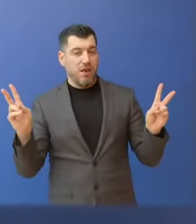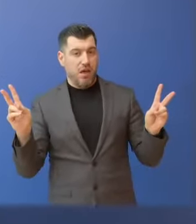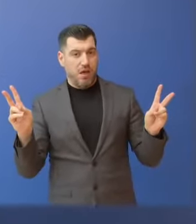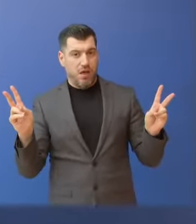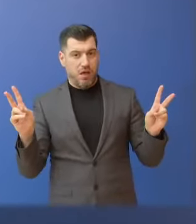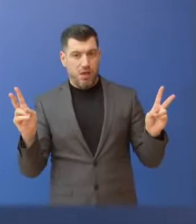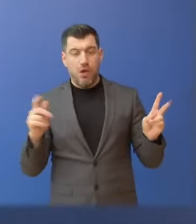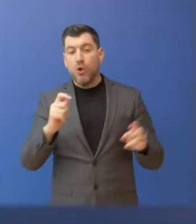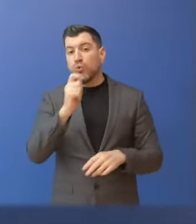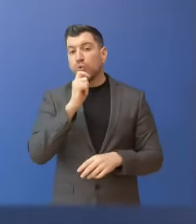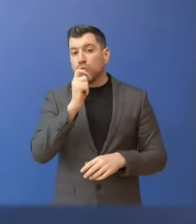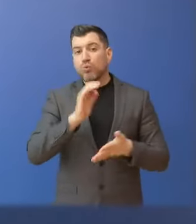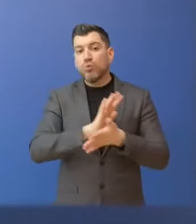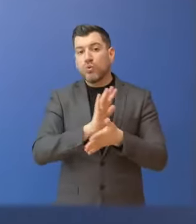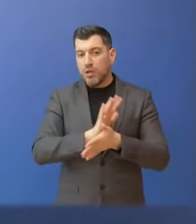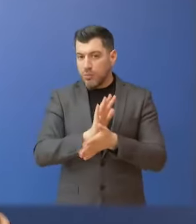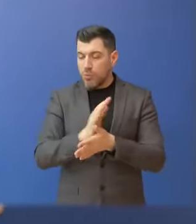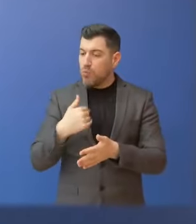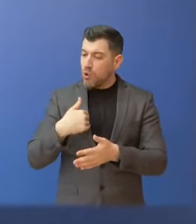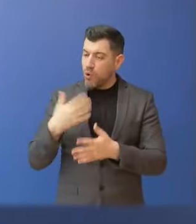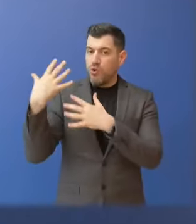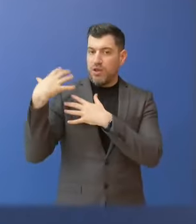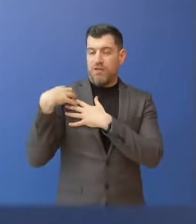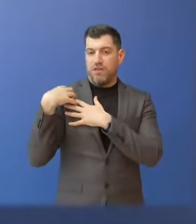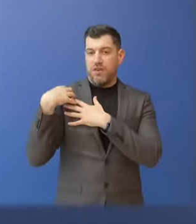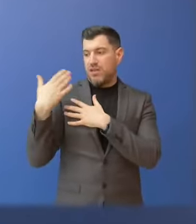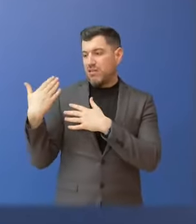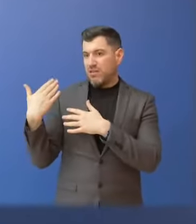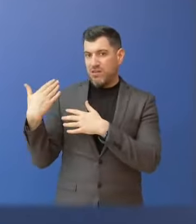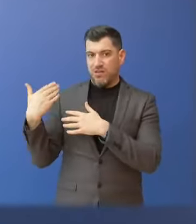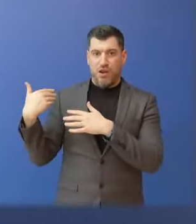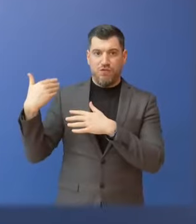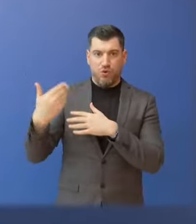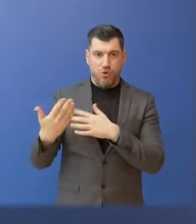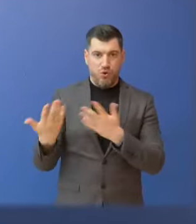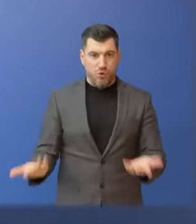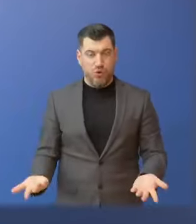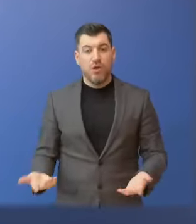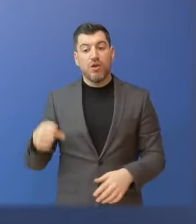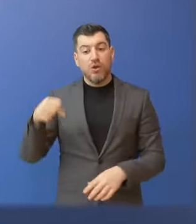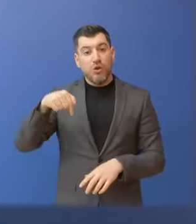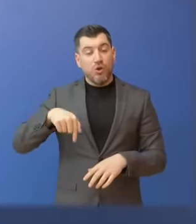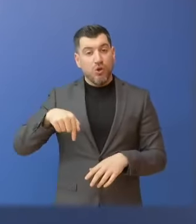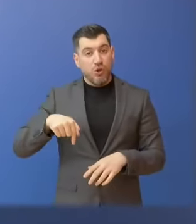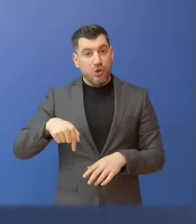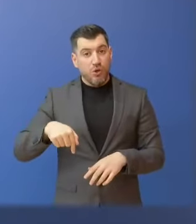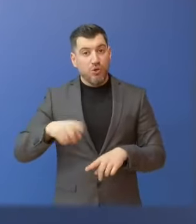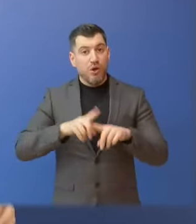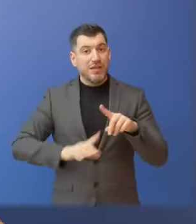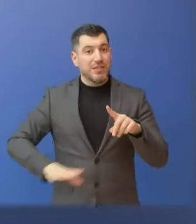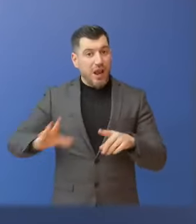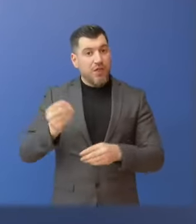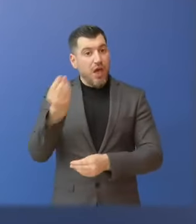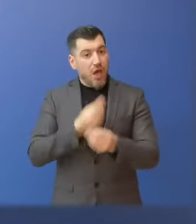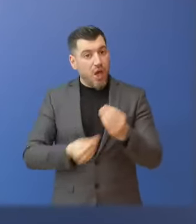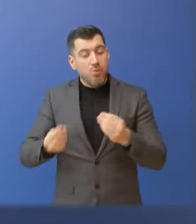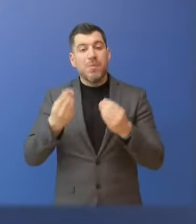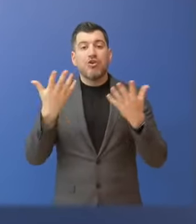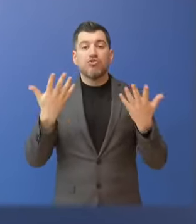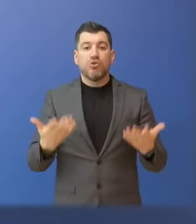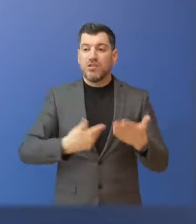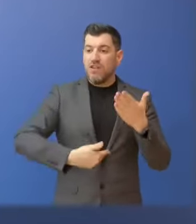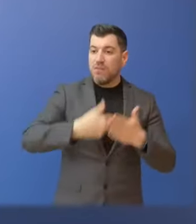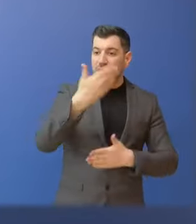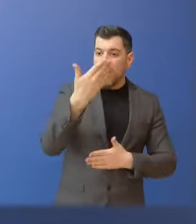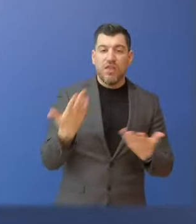τελευταίες εβδομάδες του αντίστοιχου χαρτοφυλακίου έχουμε αυτή τη στιγμή στη χώρα μας περισσότερες εφημερίδες και ηλεκτρονικά μέσα από ποτέ